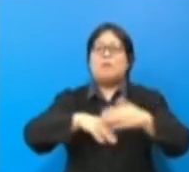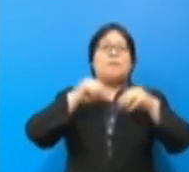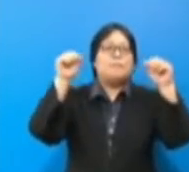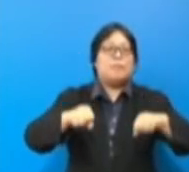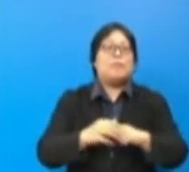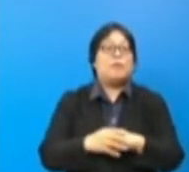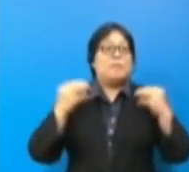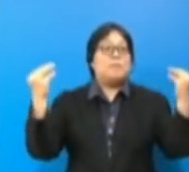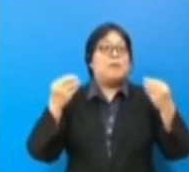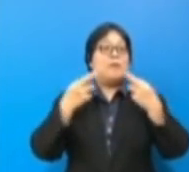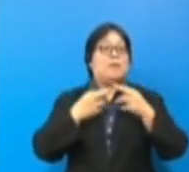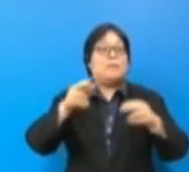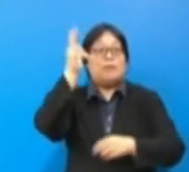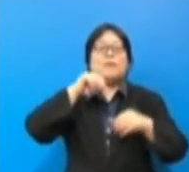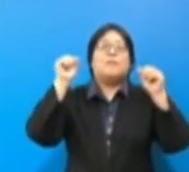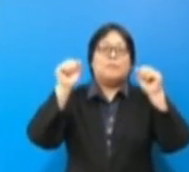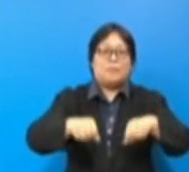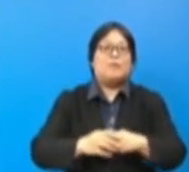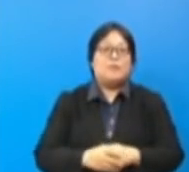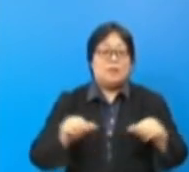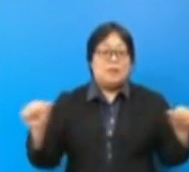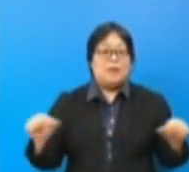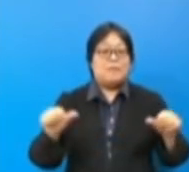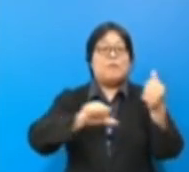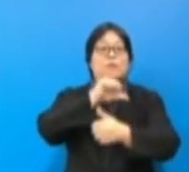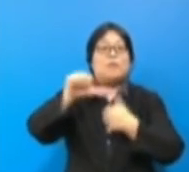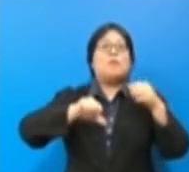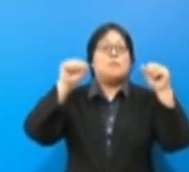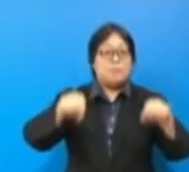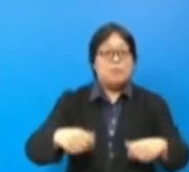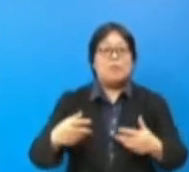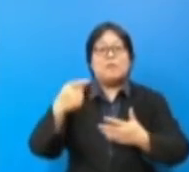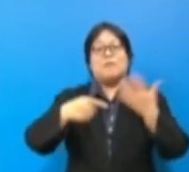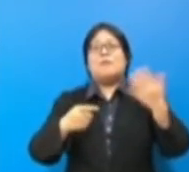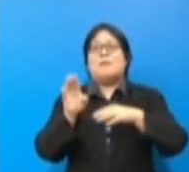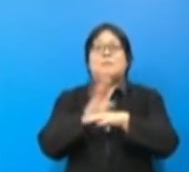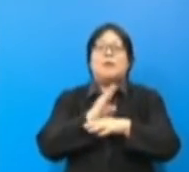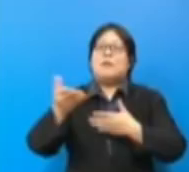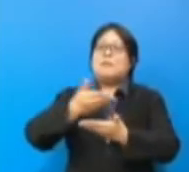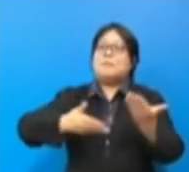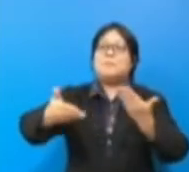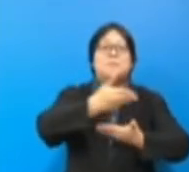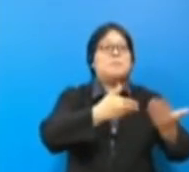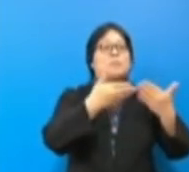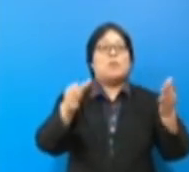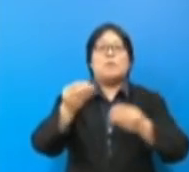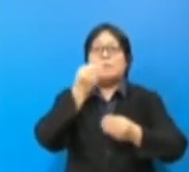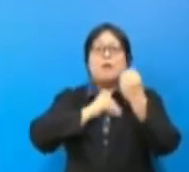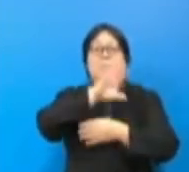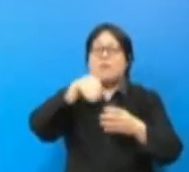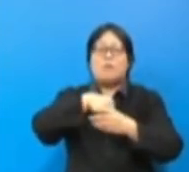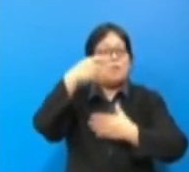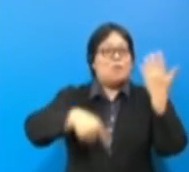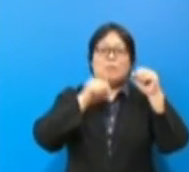dibenarkan Majlis Rasmi kerajaan dibenarkan activity sosial dibenarkan perdagangan pengedaran dibuka dingin